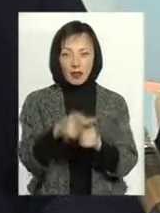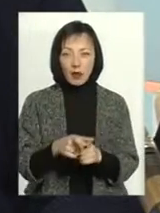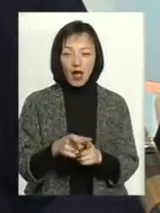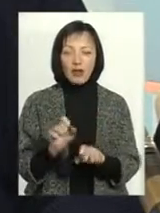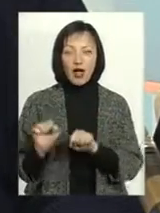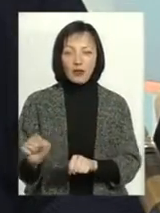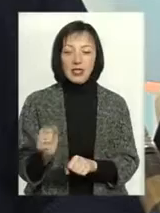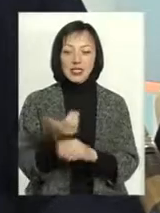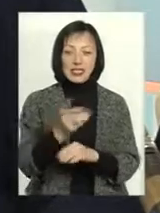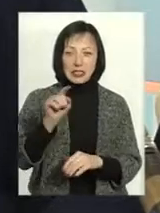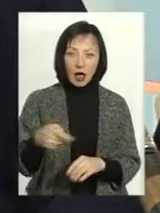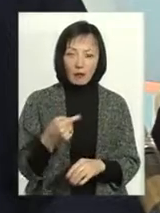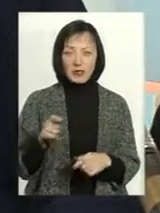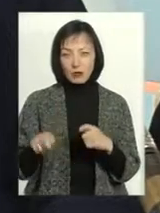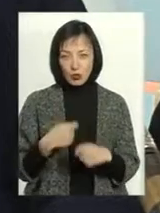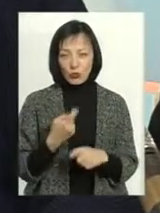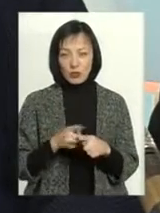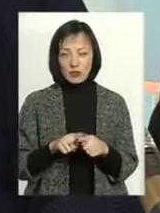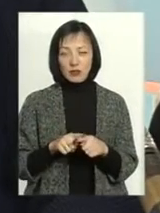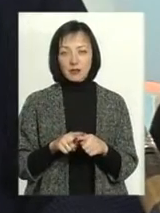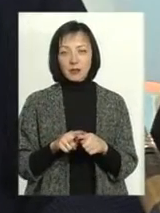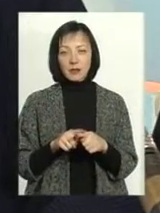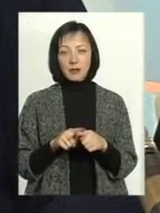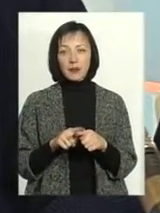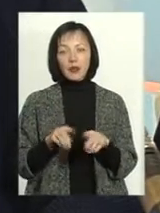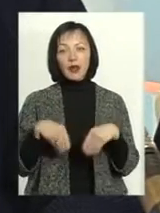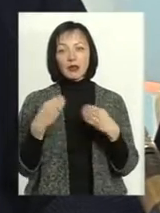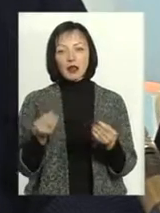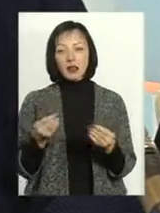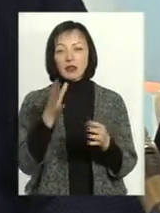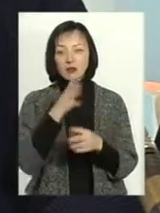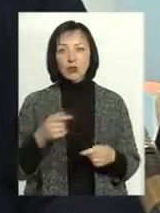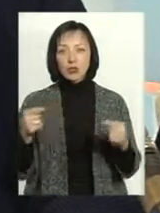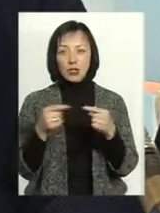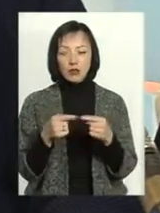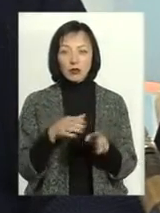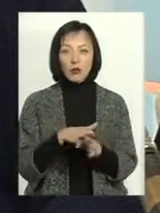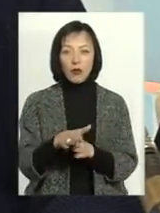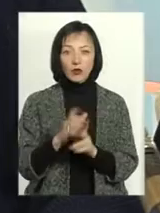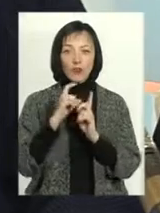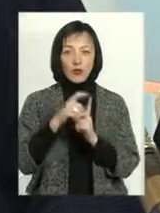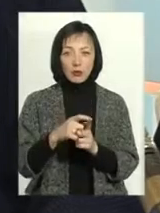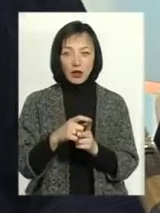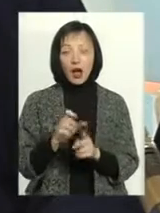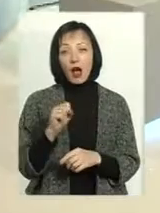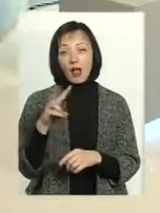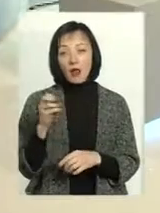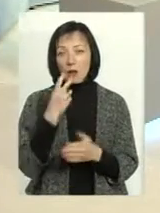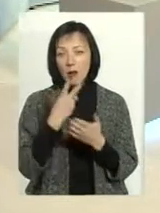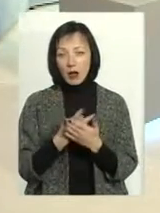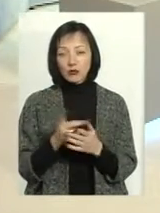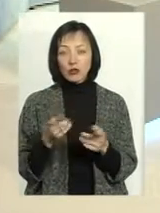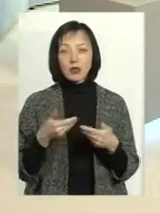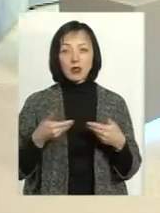адвокатський запит, да, за порушення вимог статті щодо надання своєчасного, надання повної відповіді. Однак ми бачимо, що